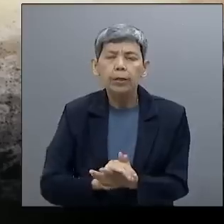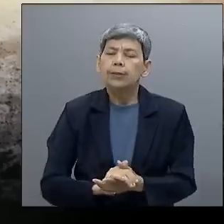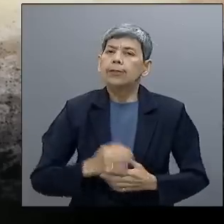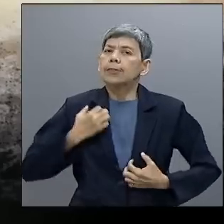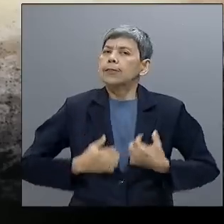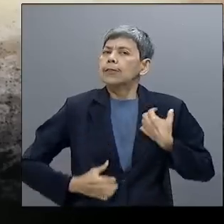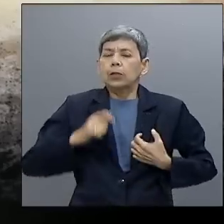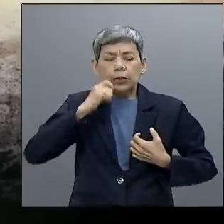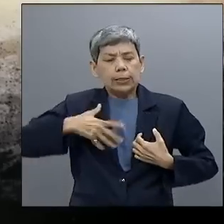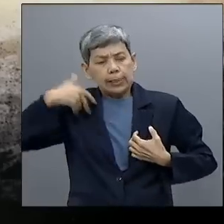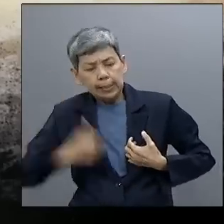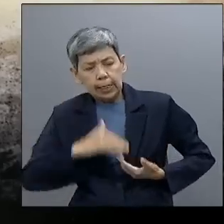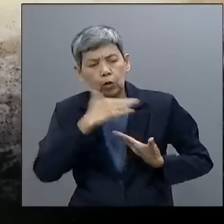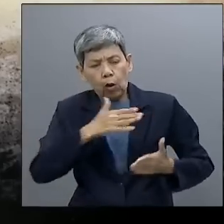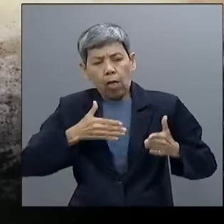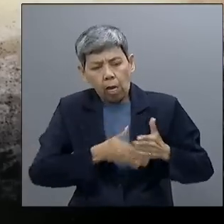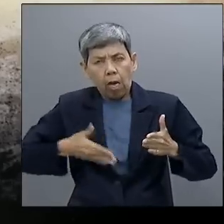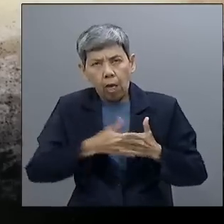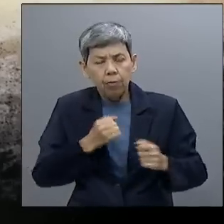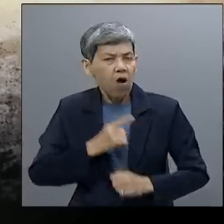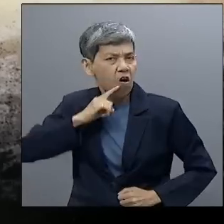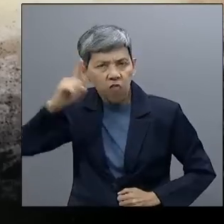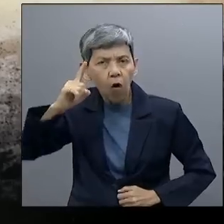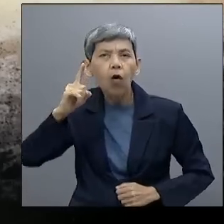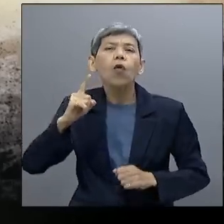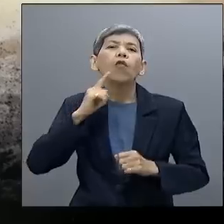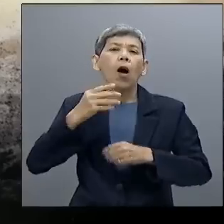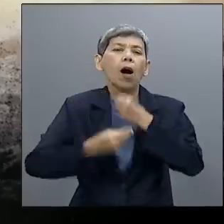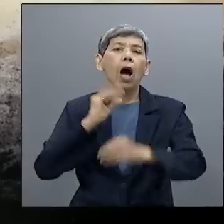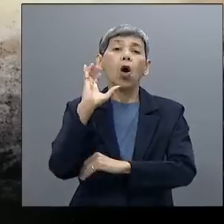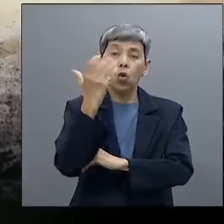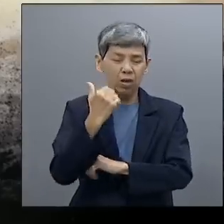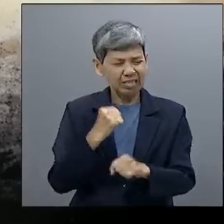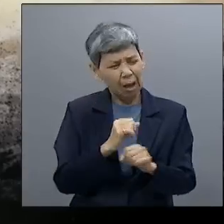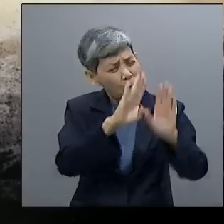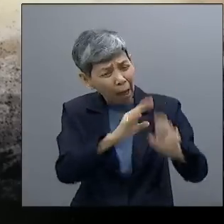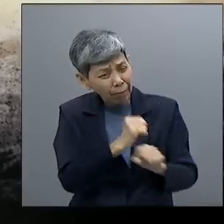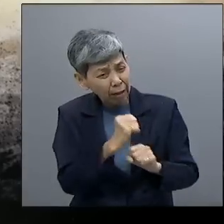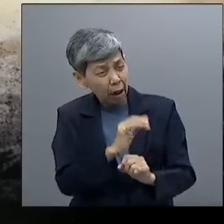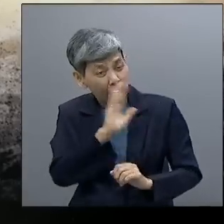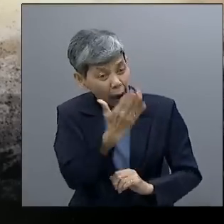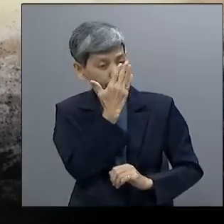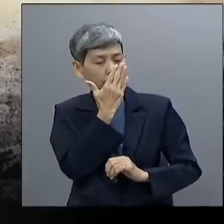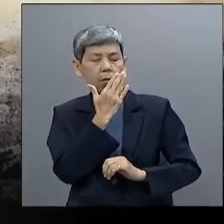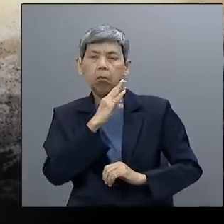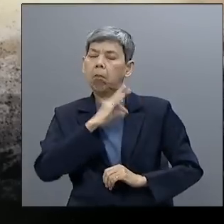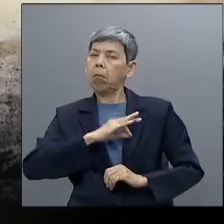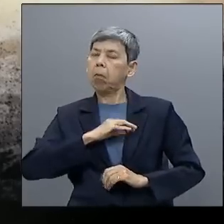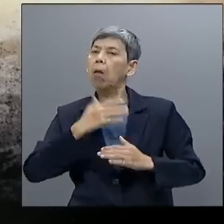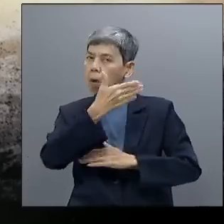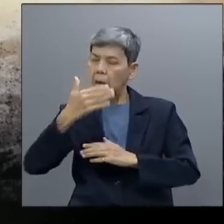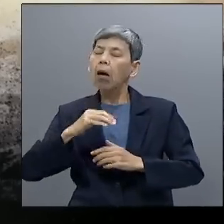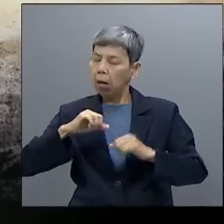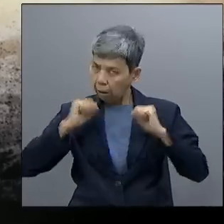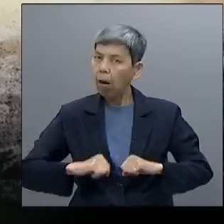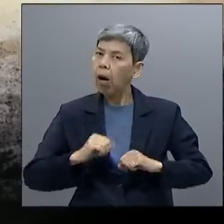ไม่พอใจให้กับยูเครนอย่างมากและก็ได้ยื่นฟ้องต่อองค์การการค้าโลกว่าการกระทำดังกล่าวเป็นการละเมิดข้อตกลงระหว่างประเทศ